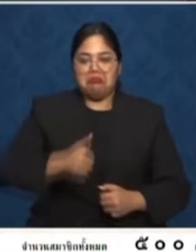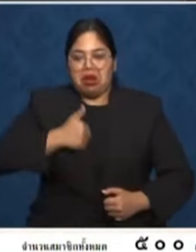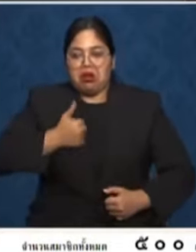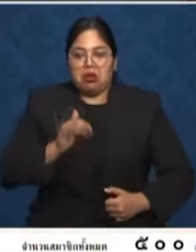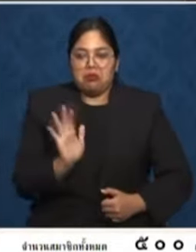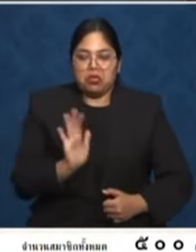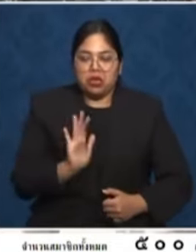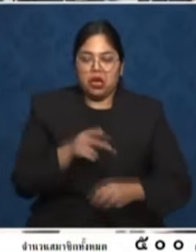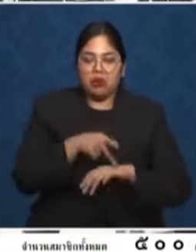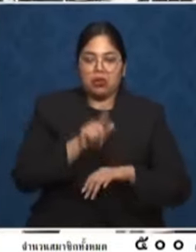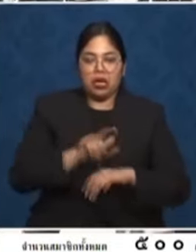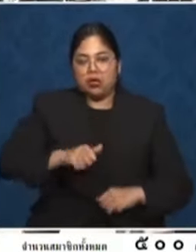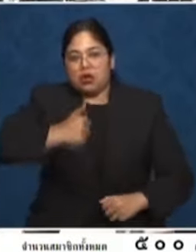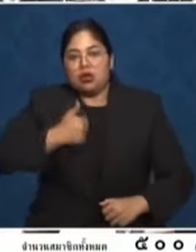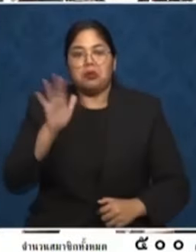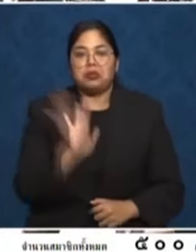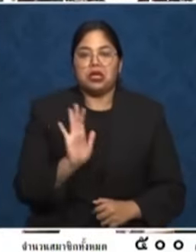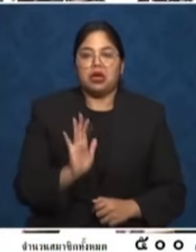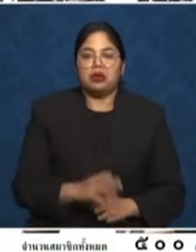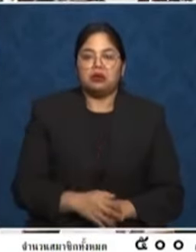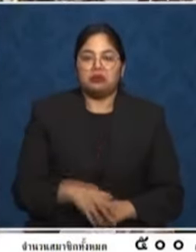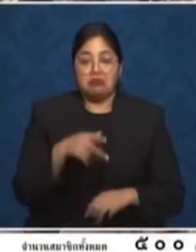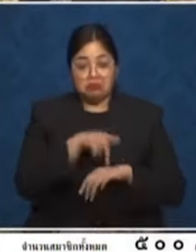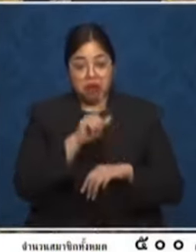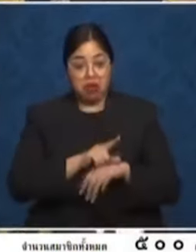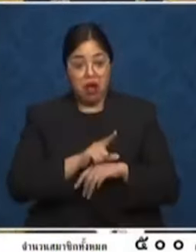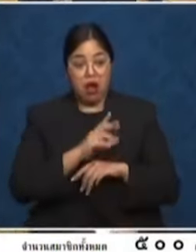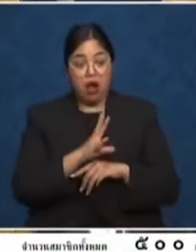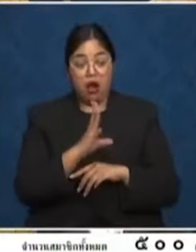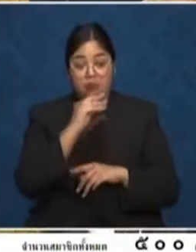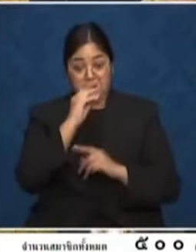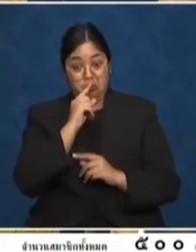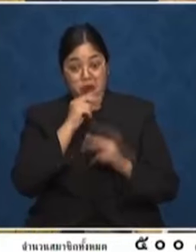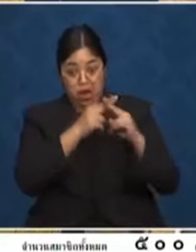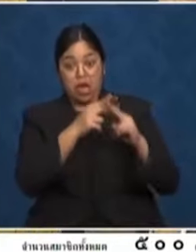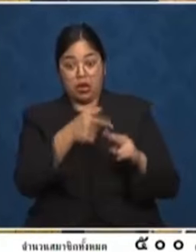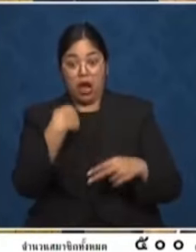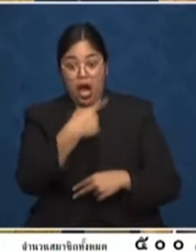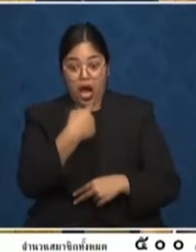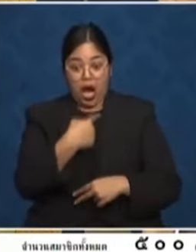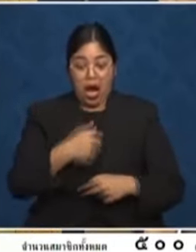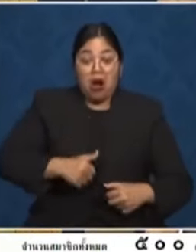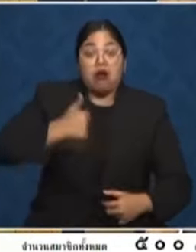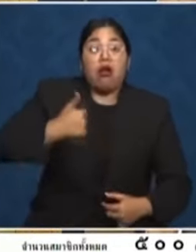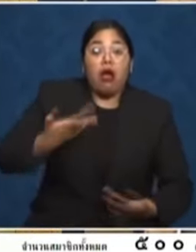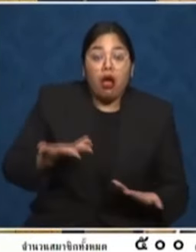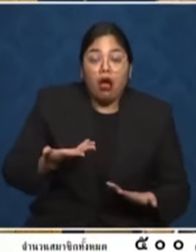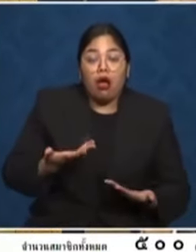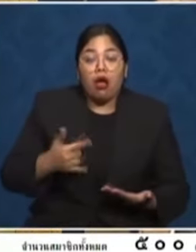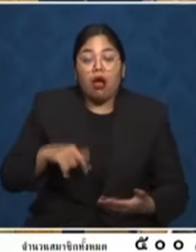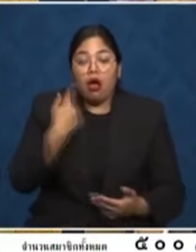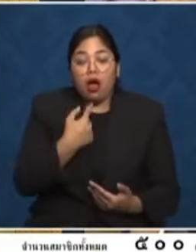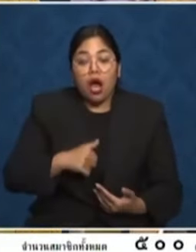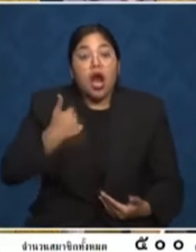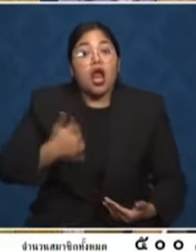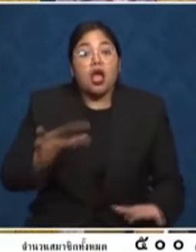ประทานพูดเองนะครับประทานพูดเองและใครนกเลงครับท่านปทานโดยควขโลบ